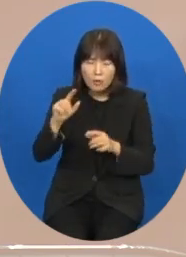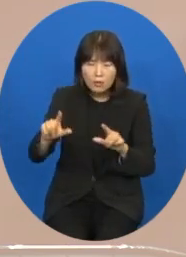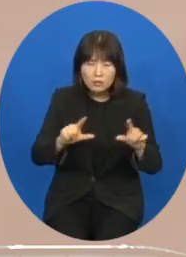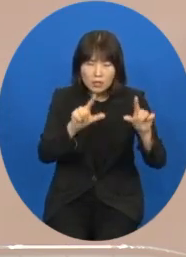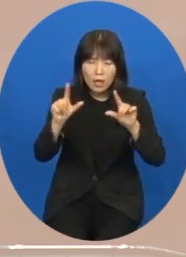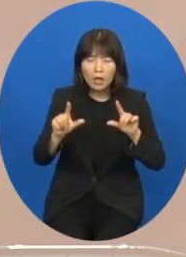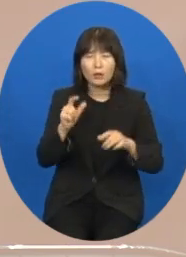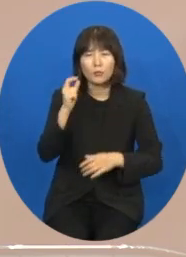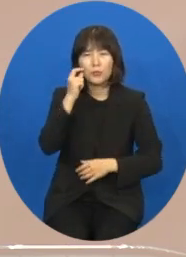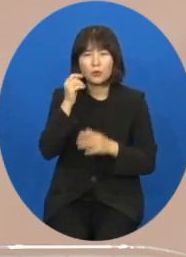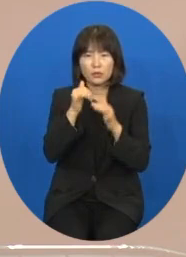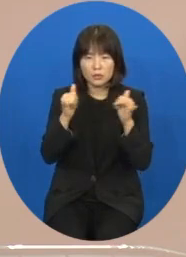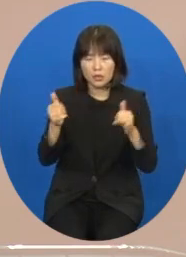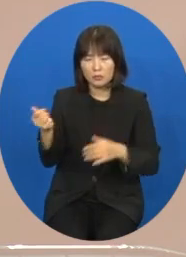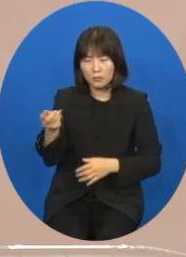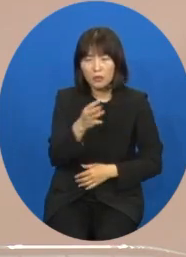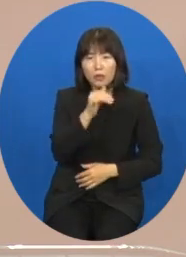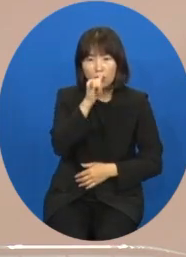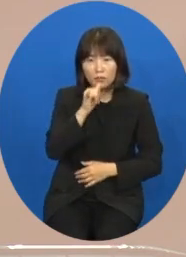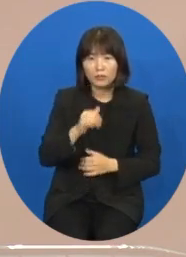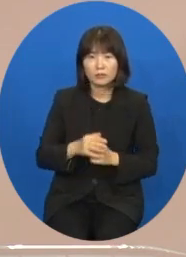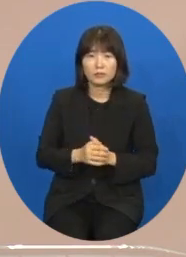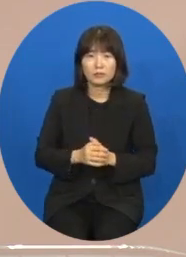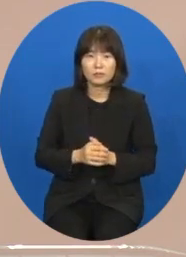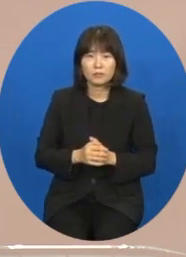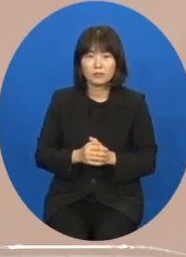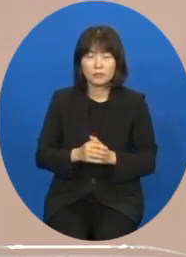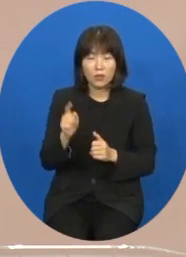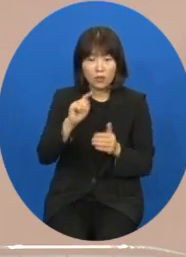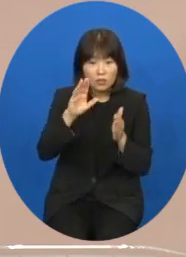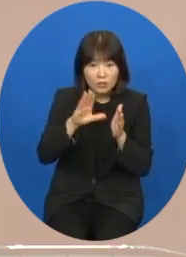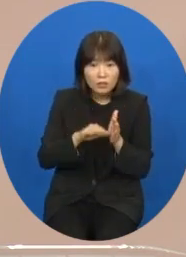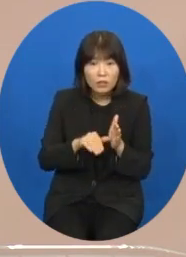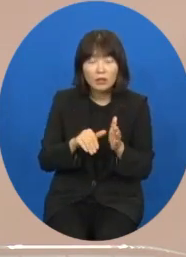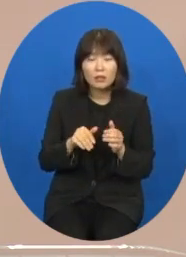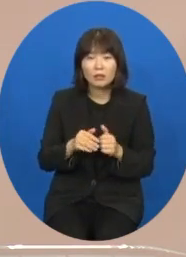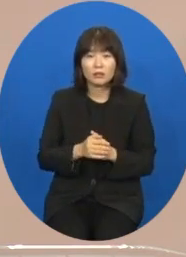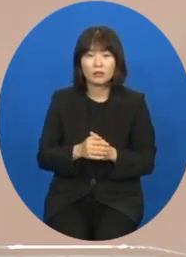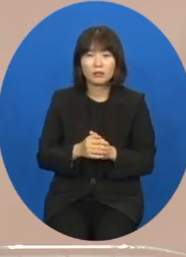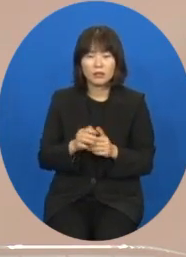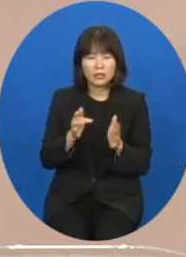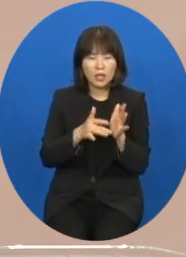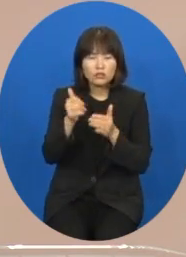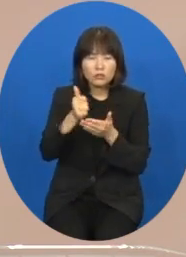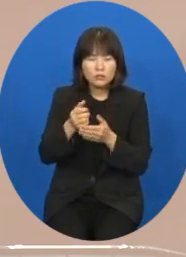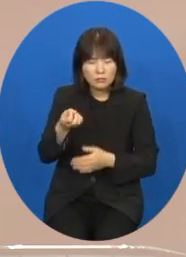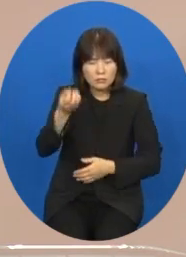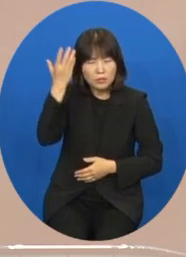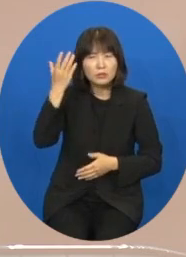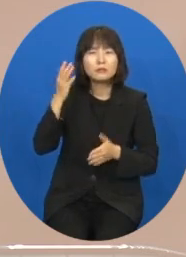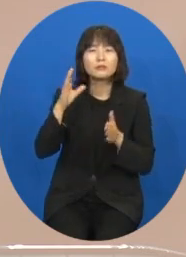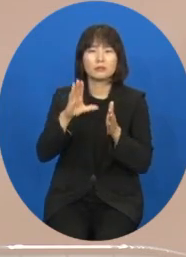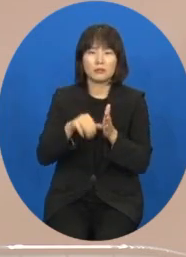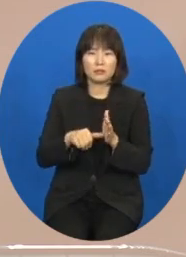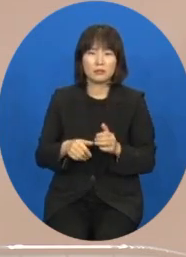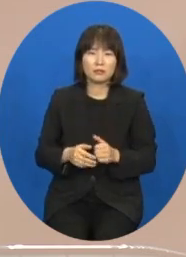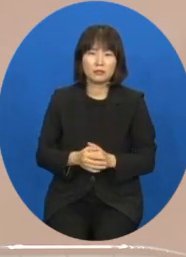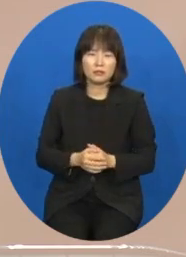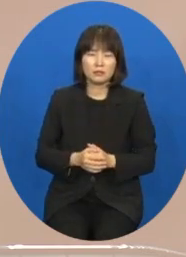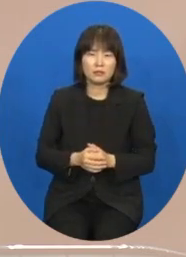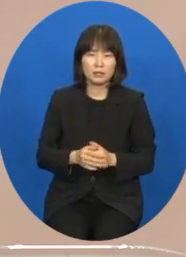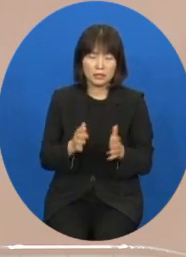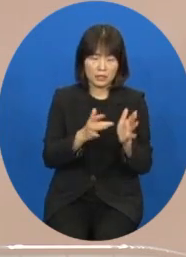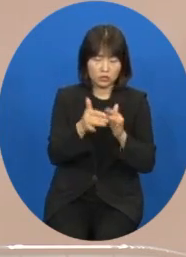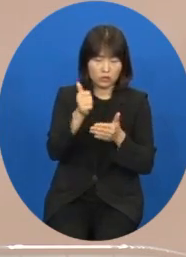못하는 사람. 어떤 경우가 그런 줄 아세요? 예수님을 잊어버리는 겁니다. 예수님이